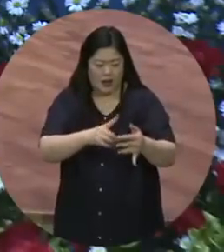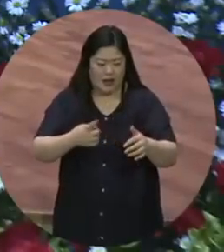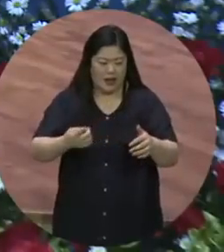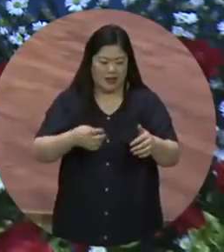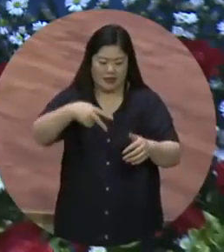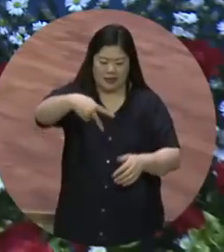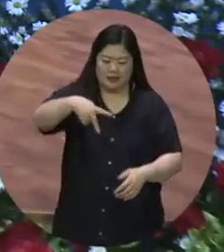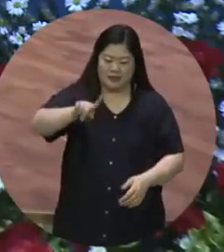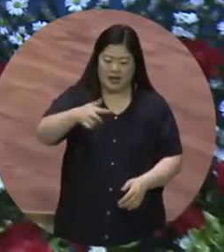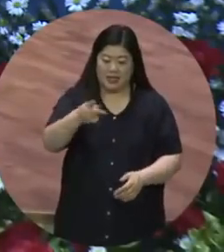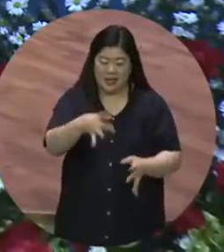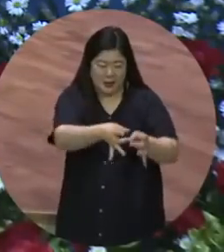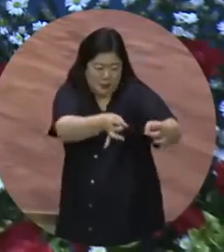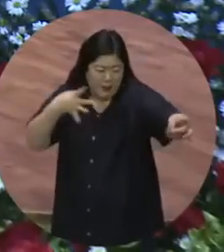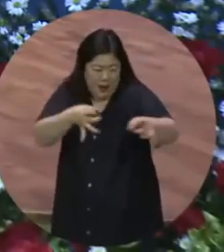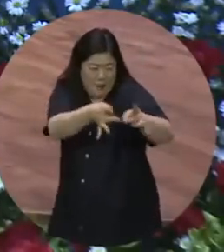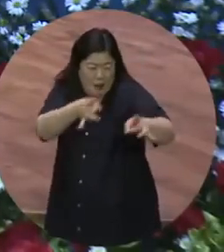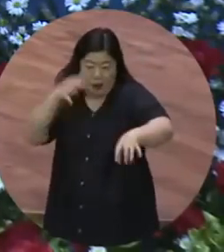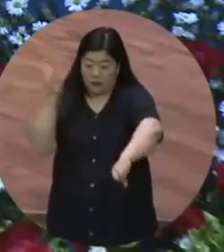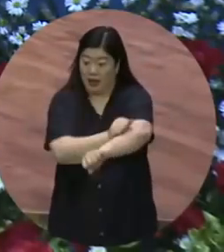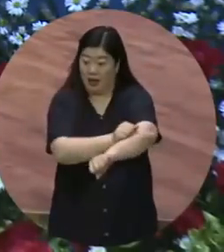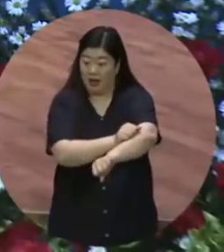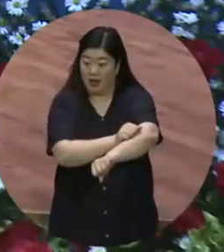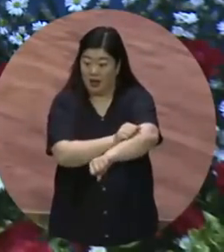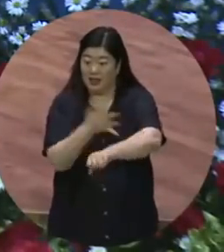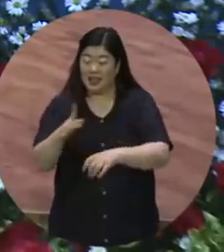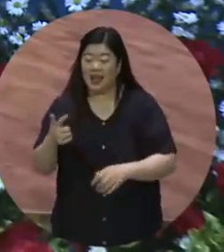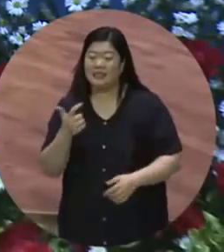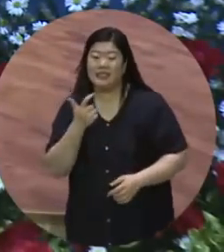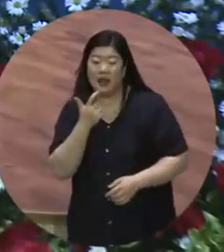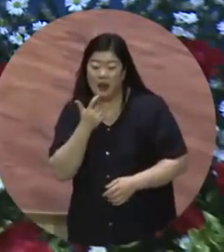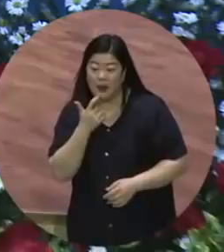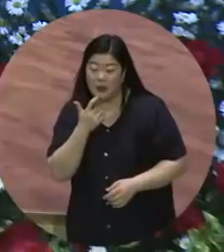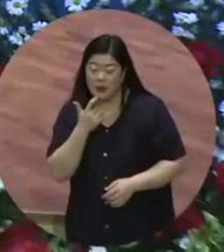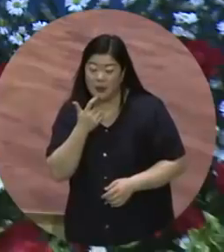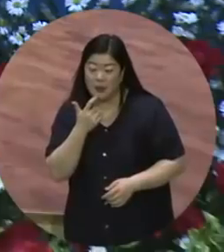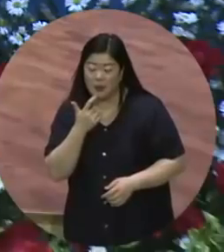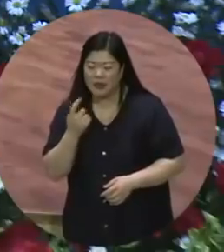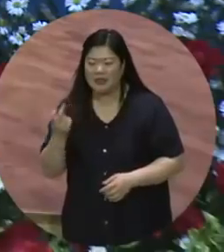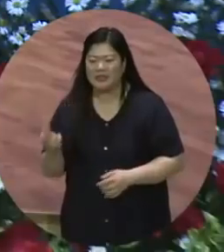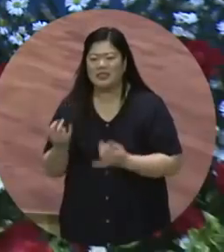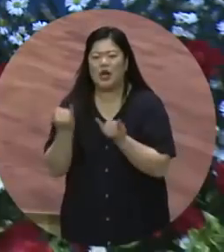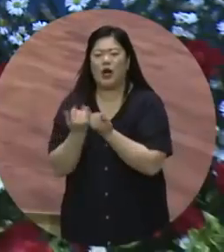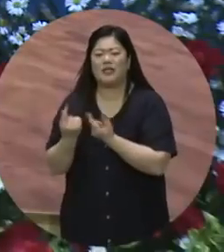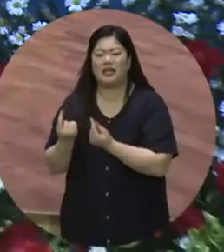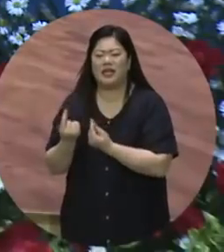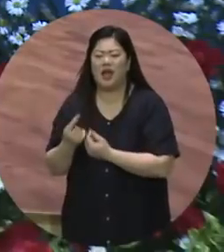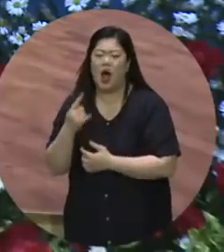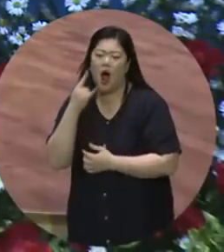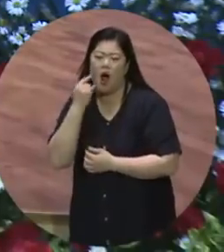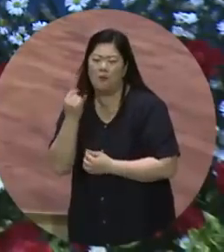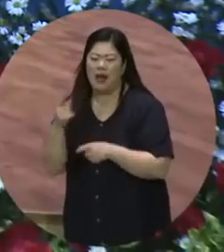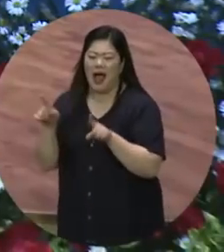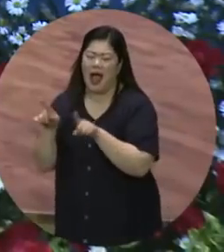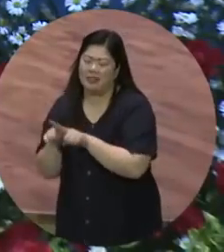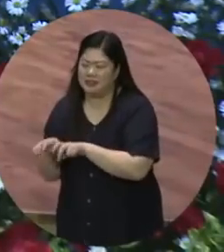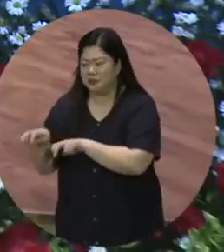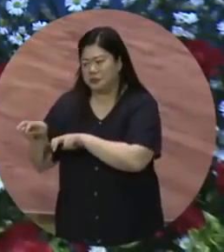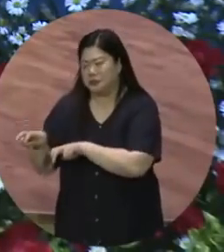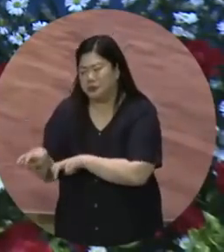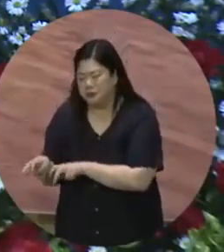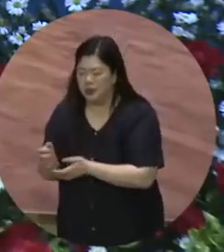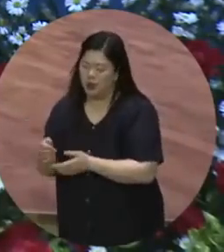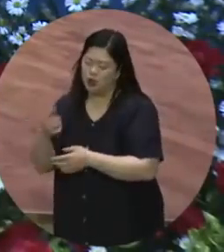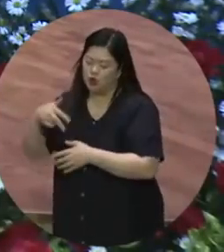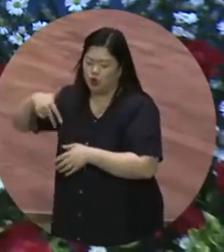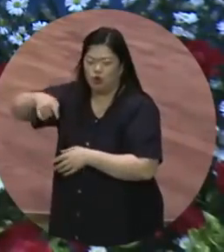이 마침 야곱이 파죽기를, 야곱은 여자 같아요. 어머니 부엌하고, 부엌에서 어머니하고 놀아. 어, 그러니까 이 팥죽을